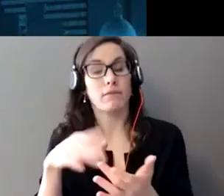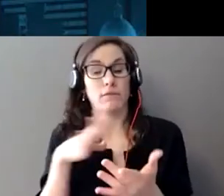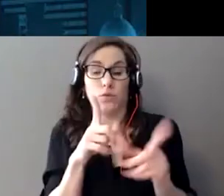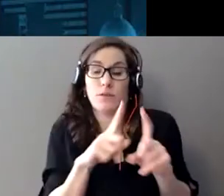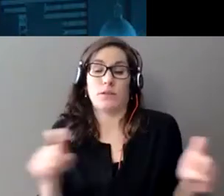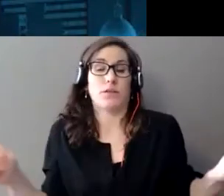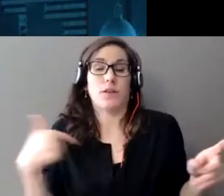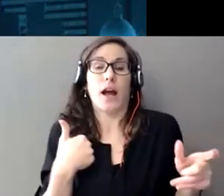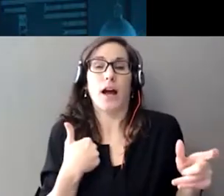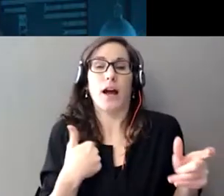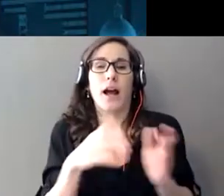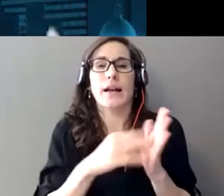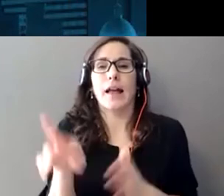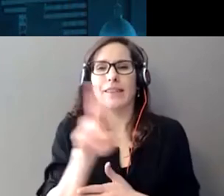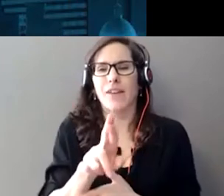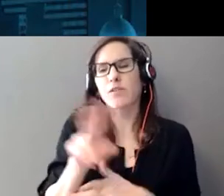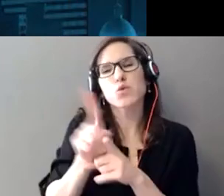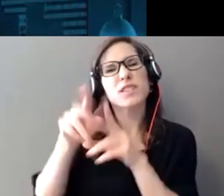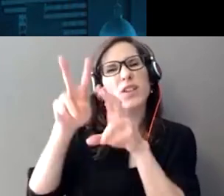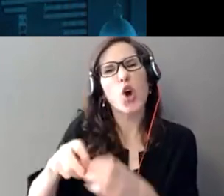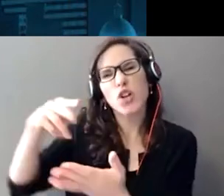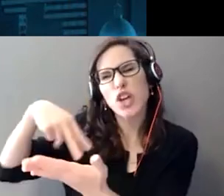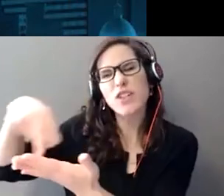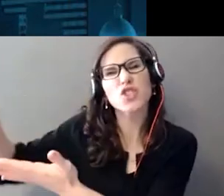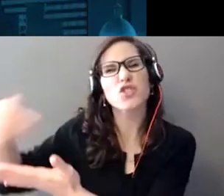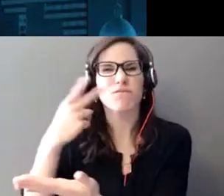'est aussi ce que nous dit la recherche autour de'inclusion une définition